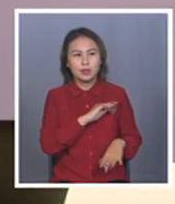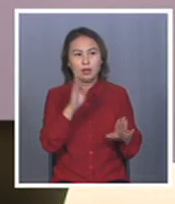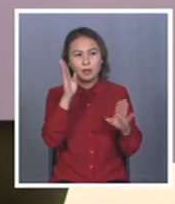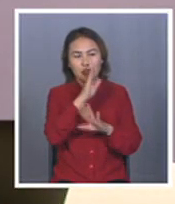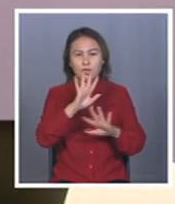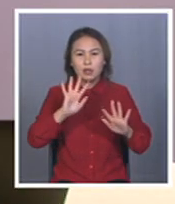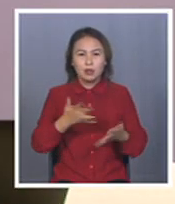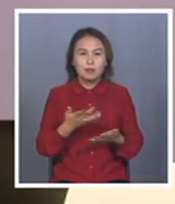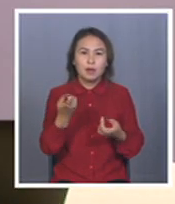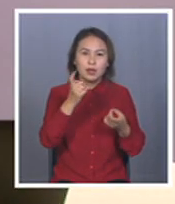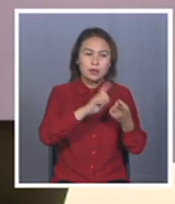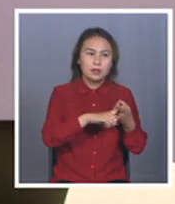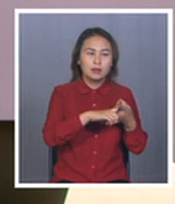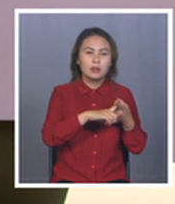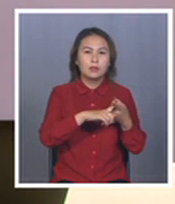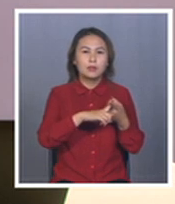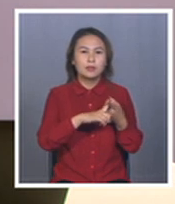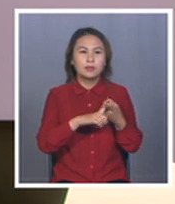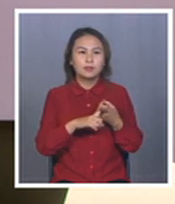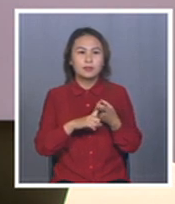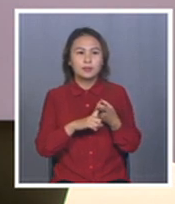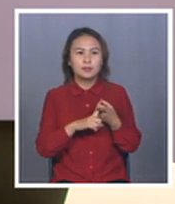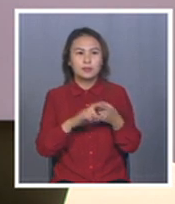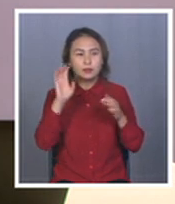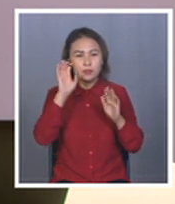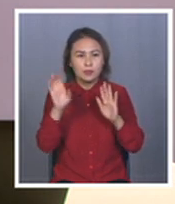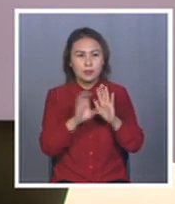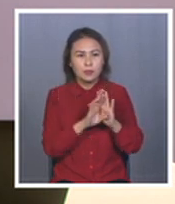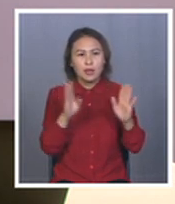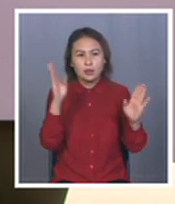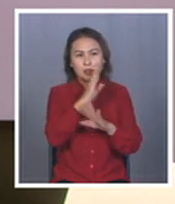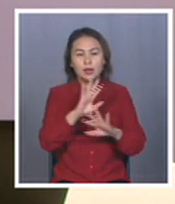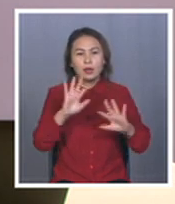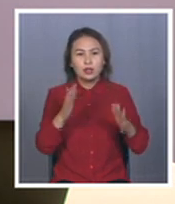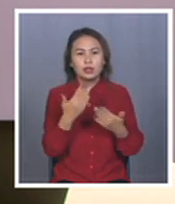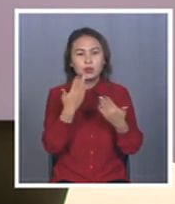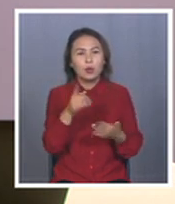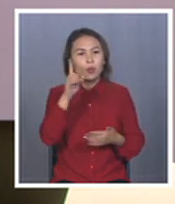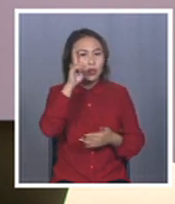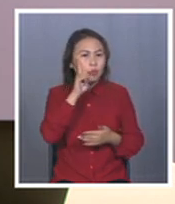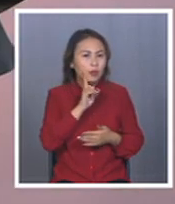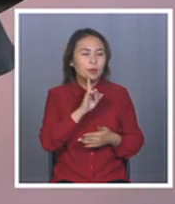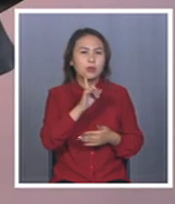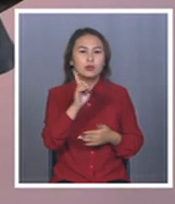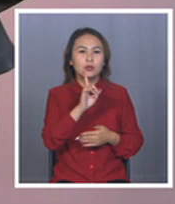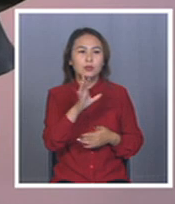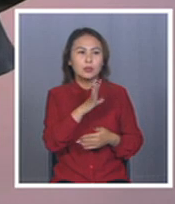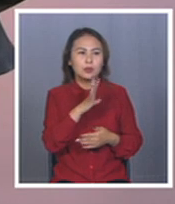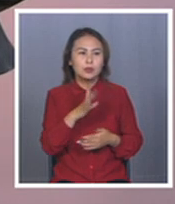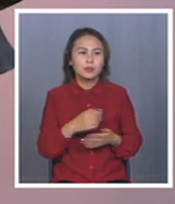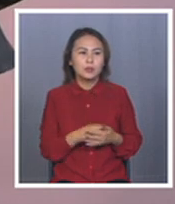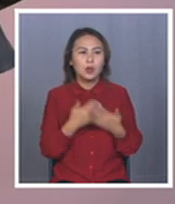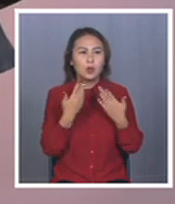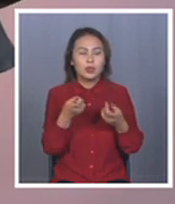үшін табиғат жағдайына сүйенемін. Табиғат жағдайы қолайлы, ыңғайлы болу керек. Осы